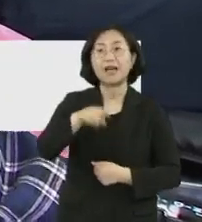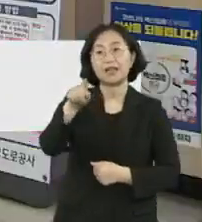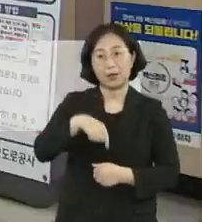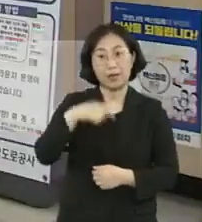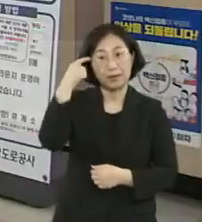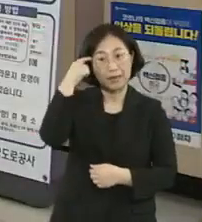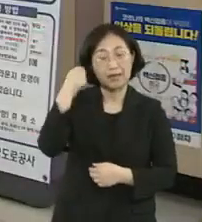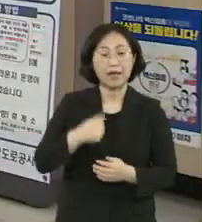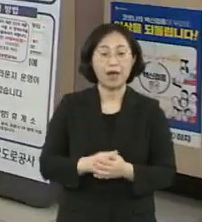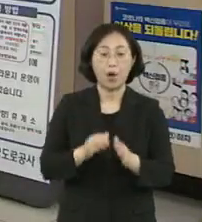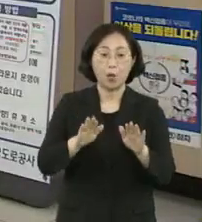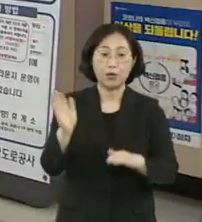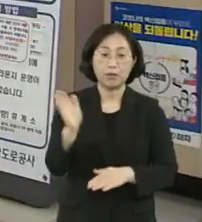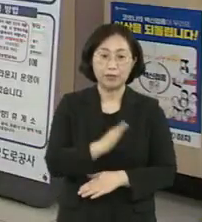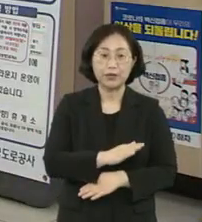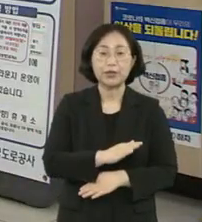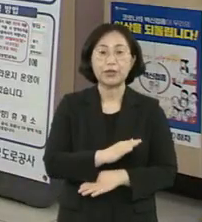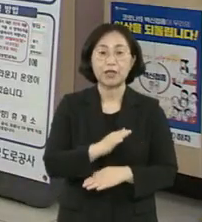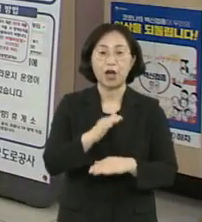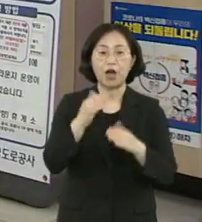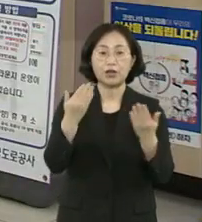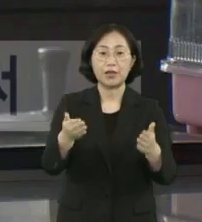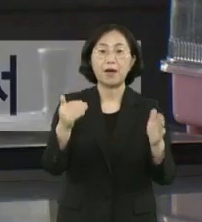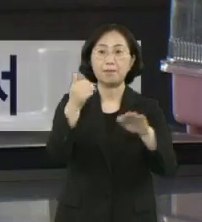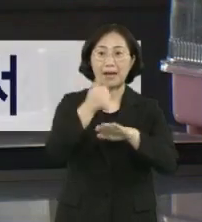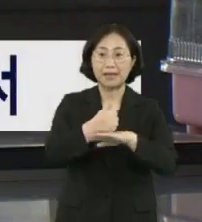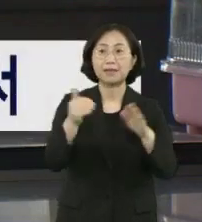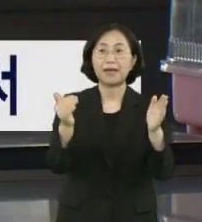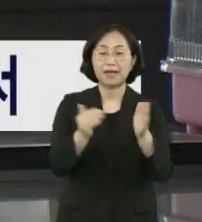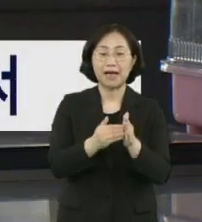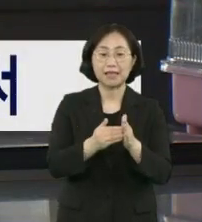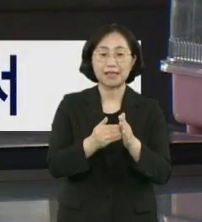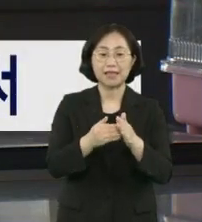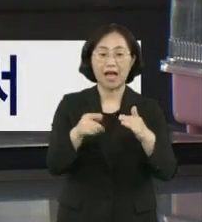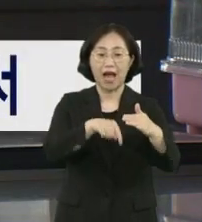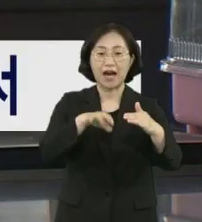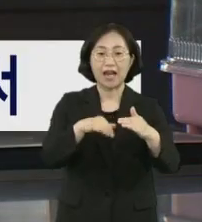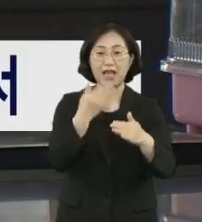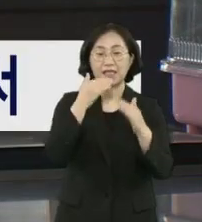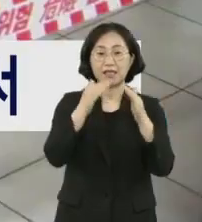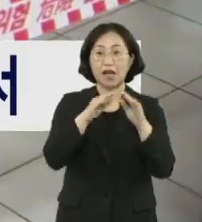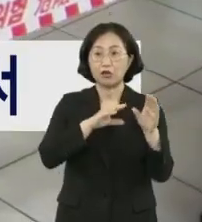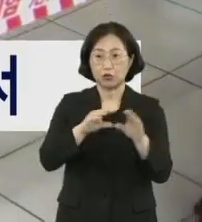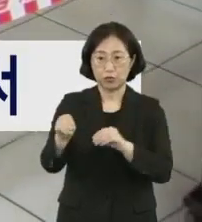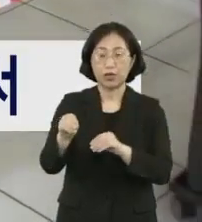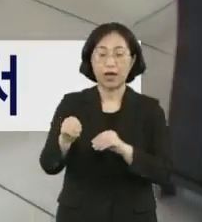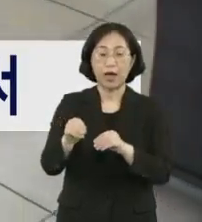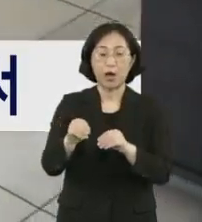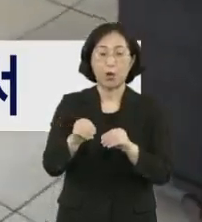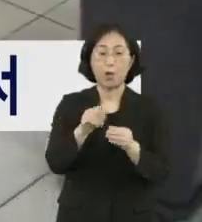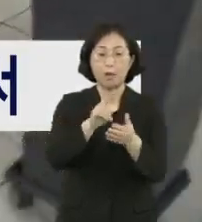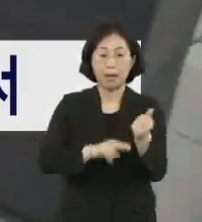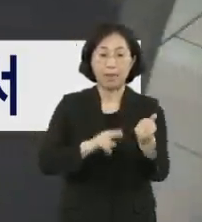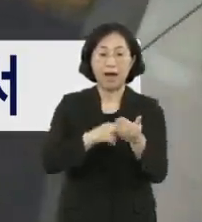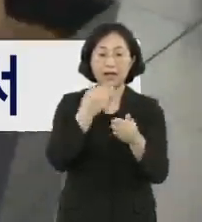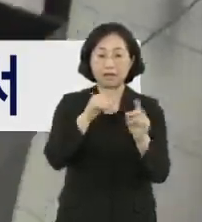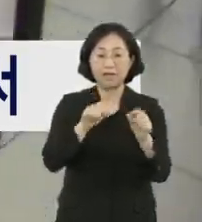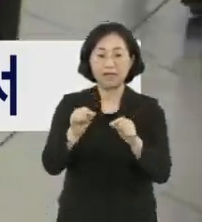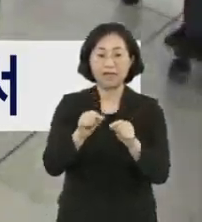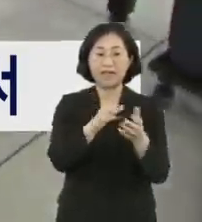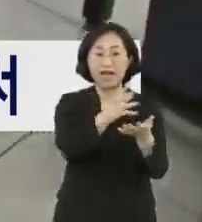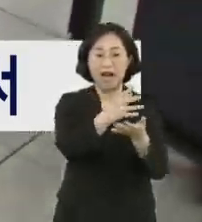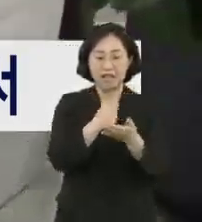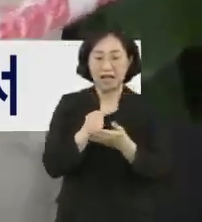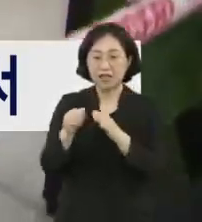합니다. 오늘부터 연휴 마지막 날까지 휴게소 실내 식당은 영업이 중단되고 매대에서 판매하는 음식들은 차